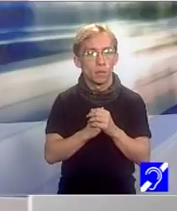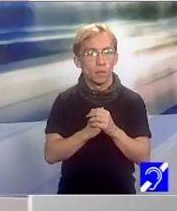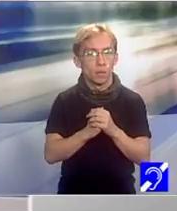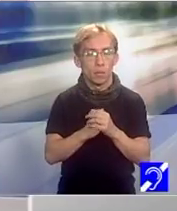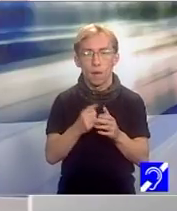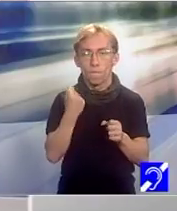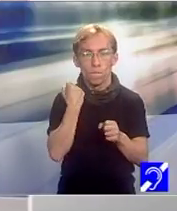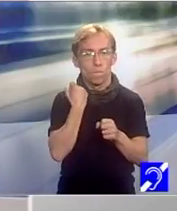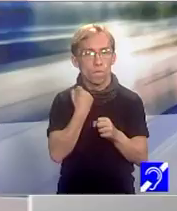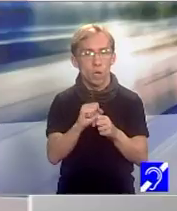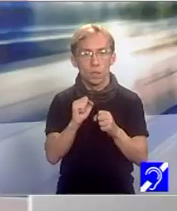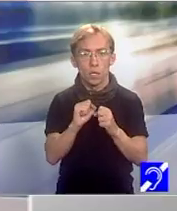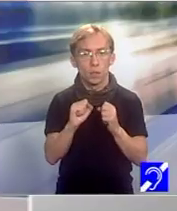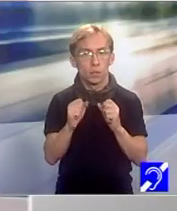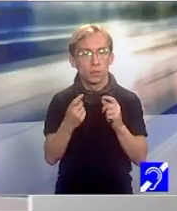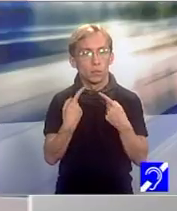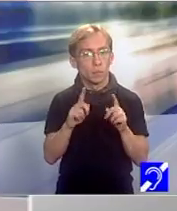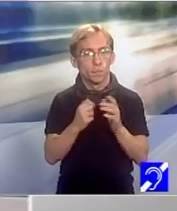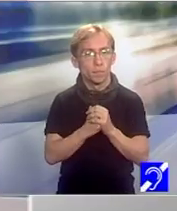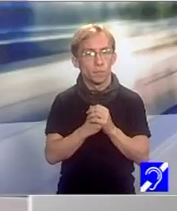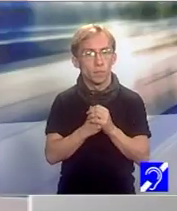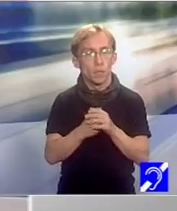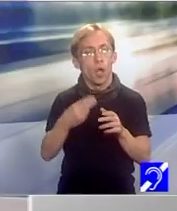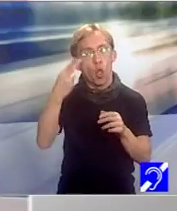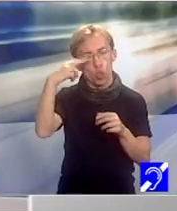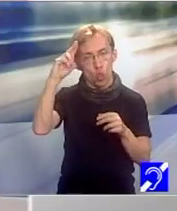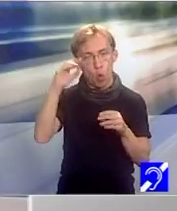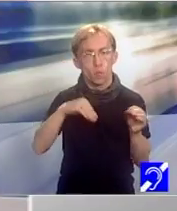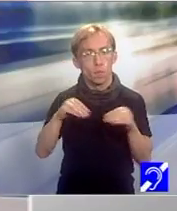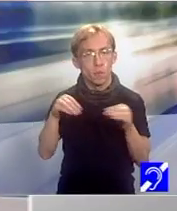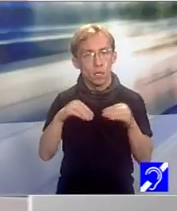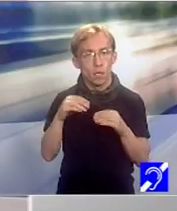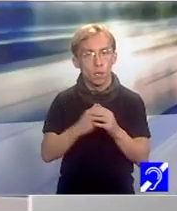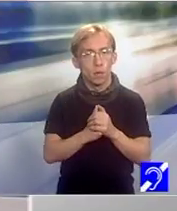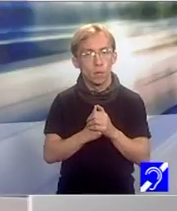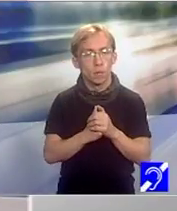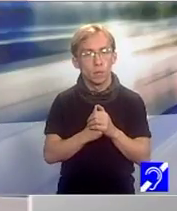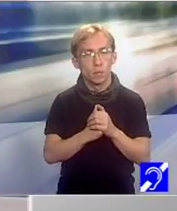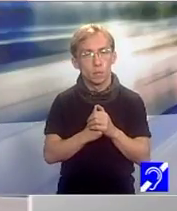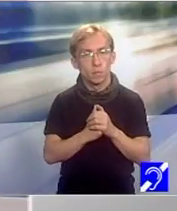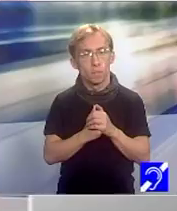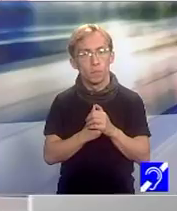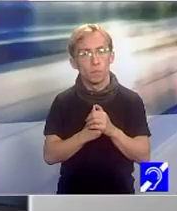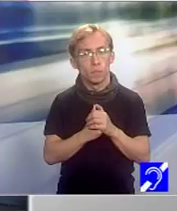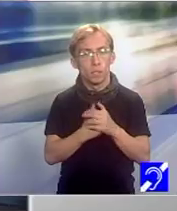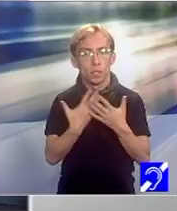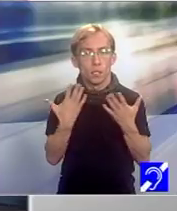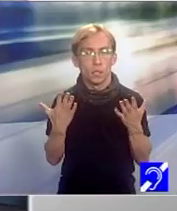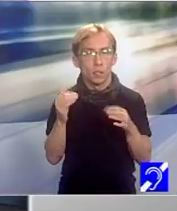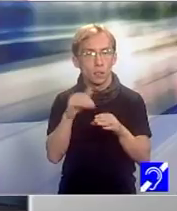Extrem de percutant la tot ceea ce am solicitat a fost domnul ministru Florian Bodog. Când cineva a fost într-o